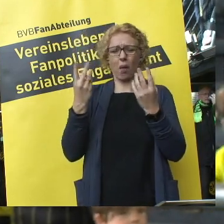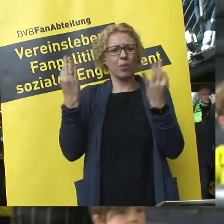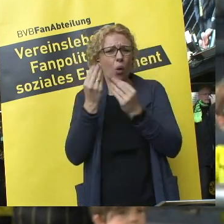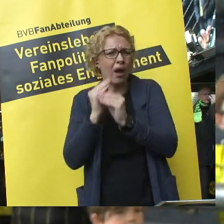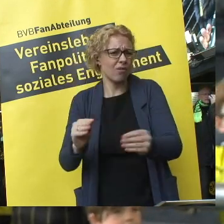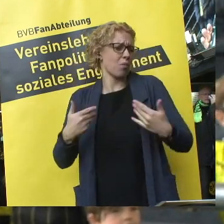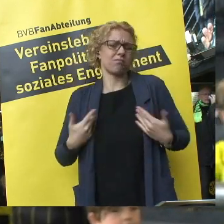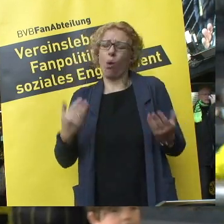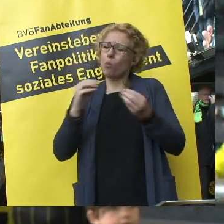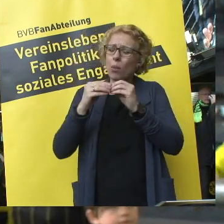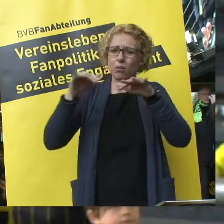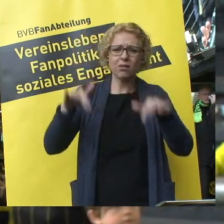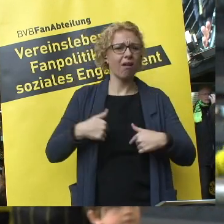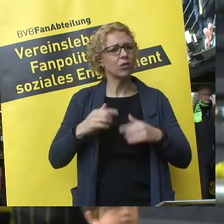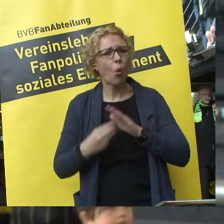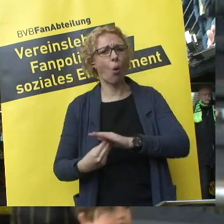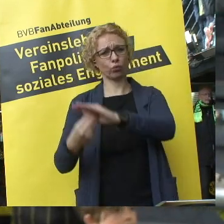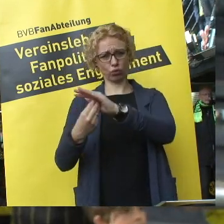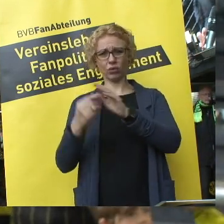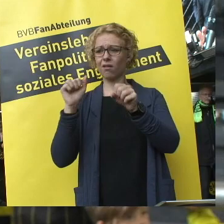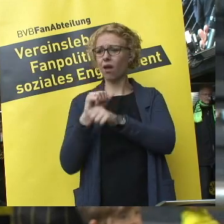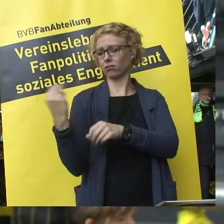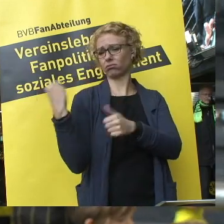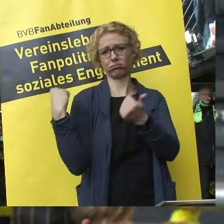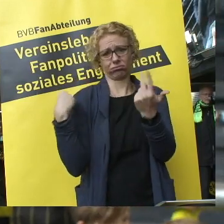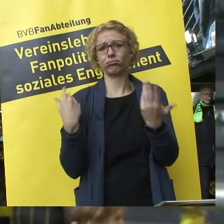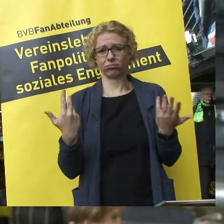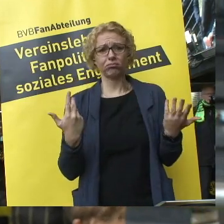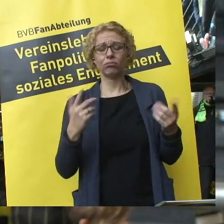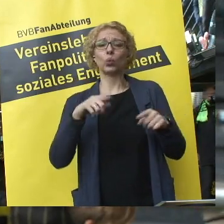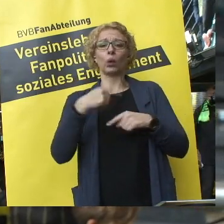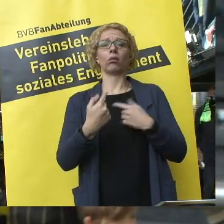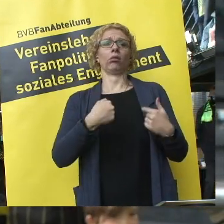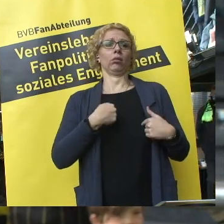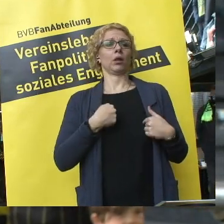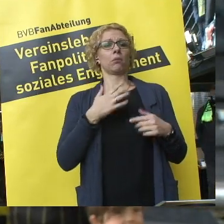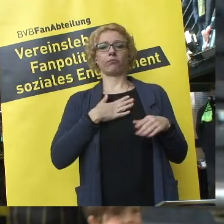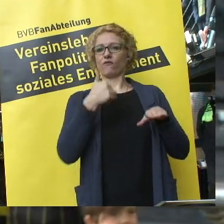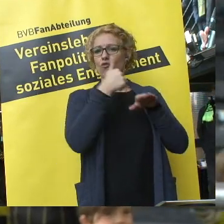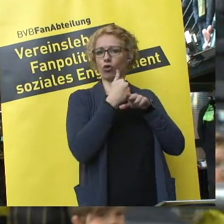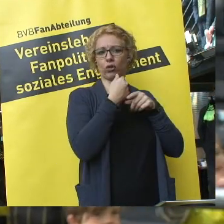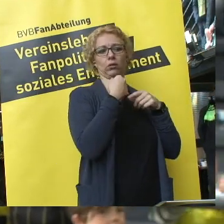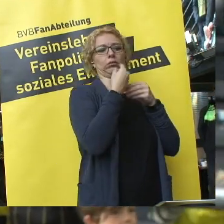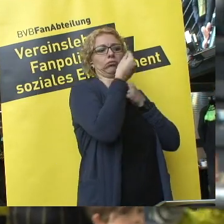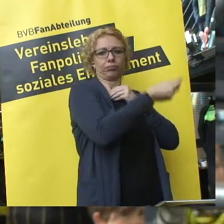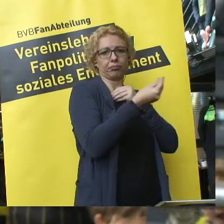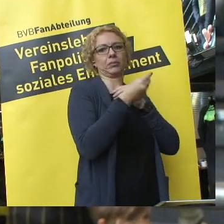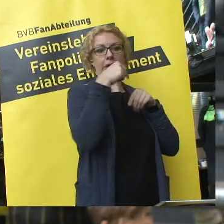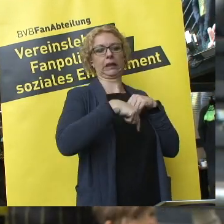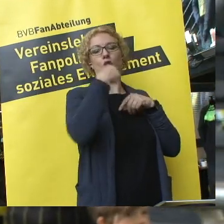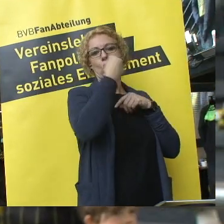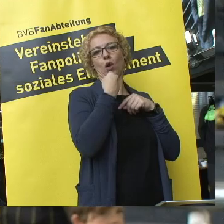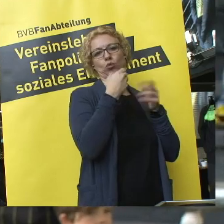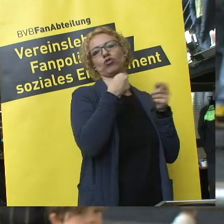ob die Infos oder Probleme haben, dass sie mir das weitergeben und ich gebe das dann zu meinem Vorstand, den wir haben in Dortmund,